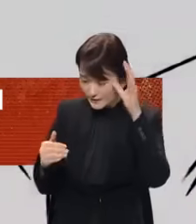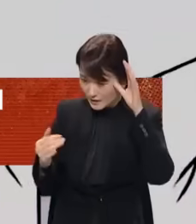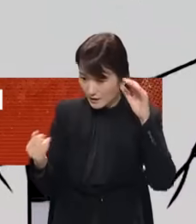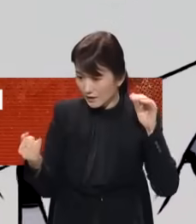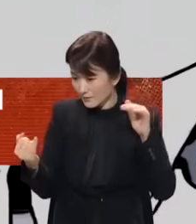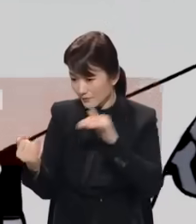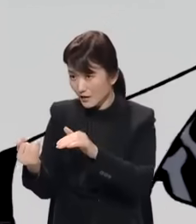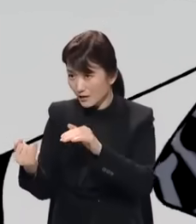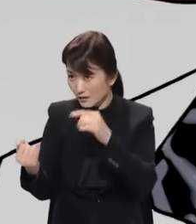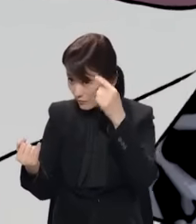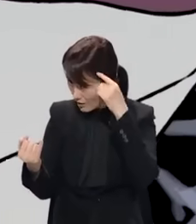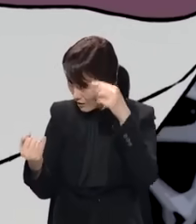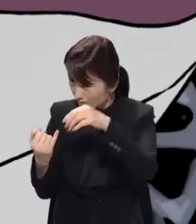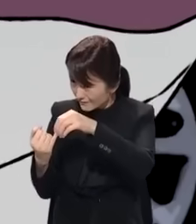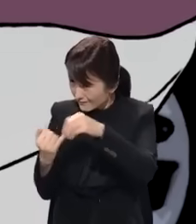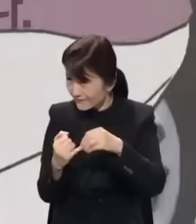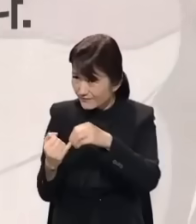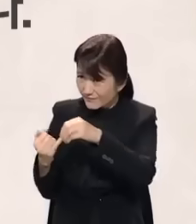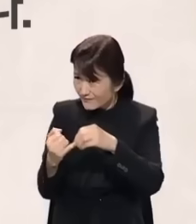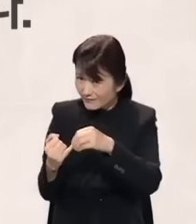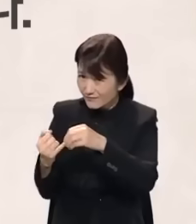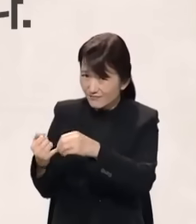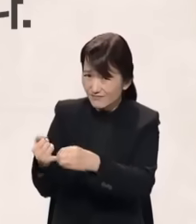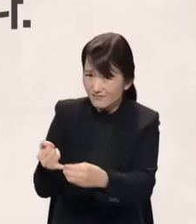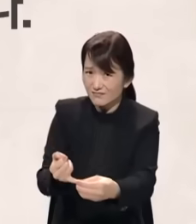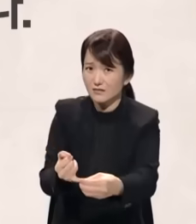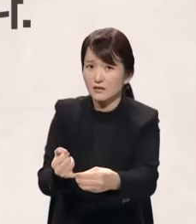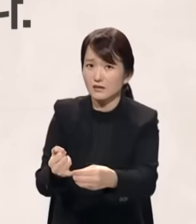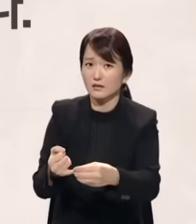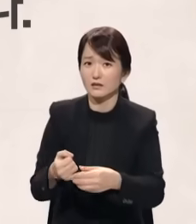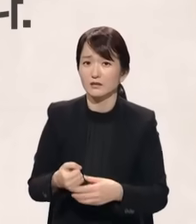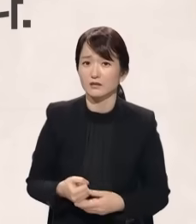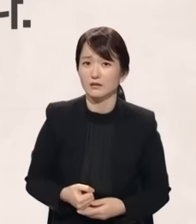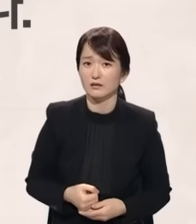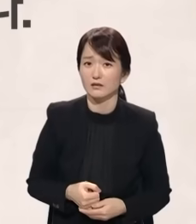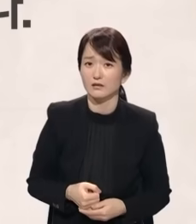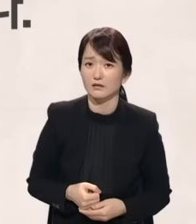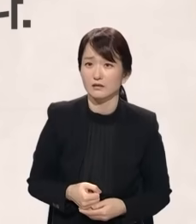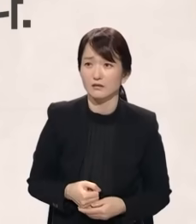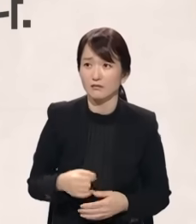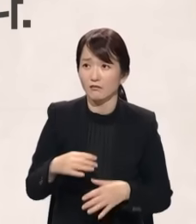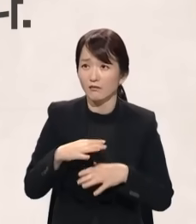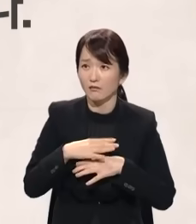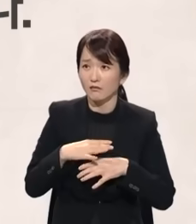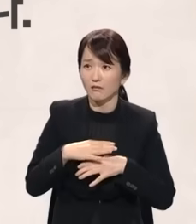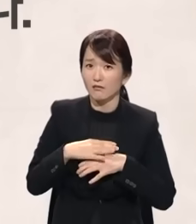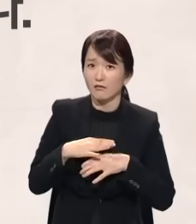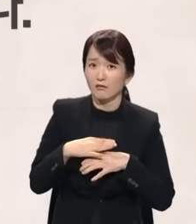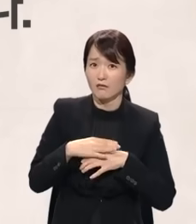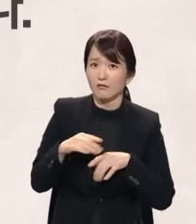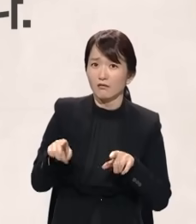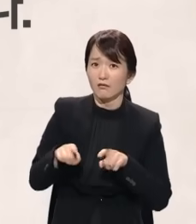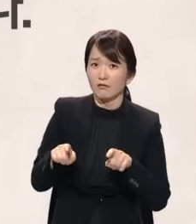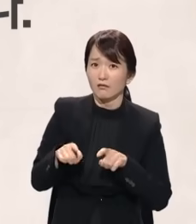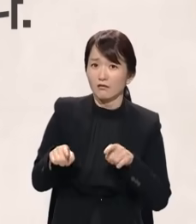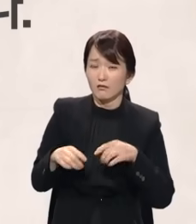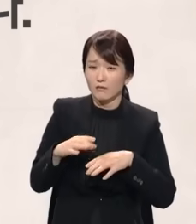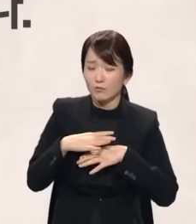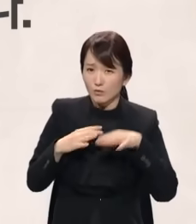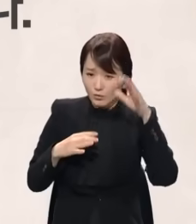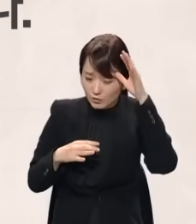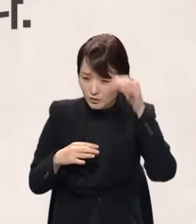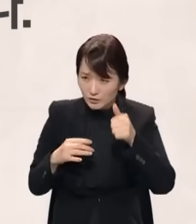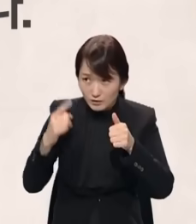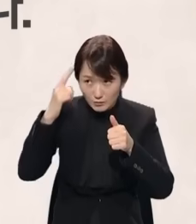아내의 머리채를 잡고 물고 끌고 가기 시작했다라는 겁니다. 너무 무서운 상황이잖아요. 저 맹견이 사람을 이렇게 머리